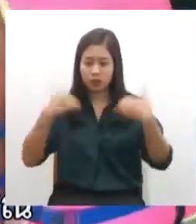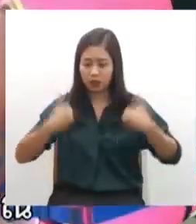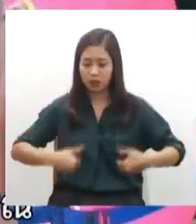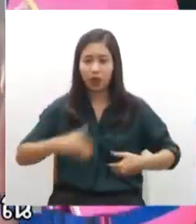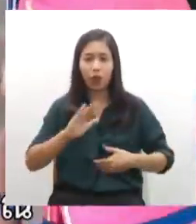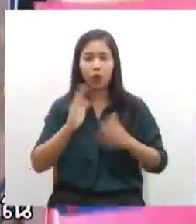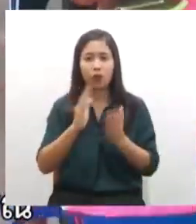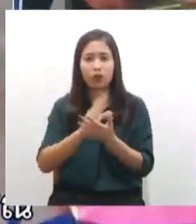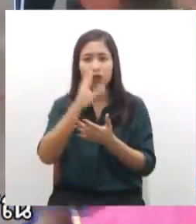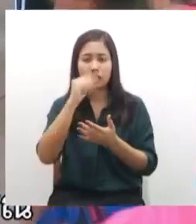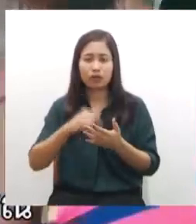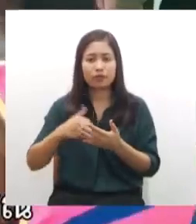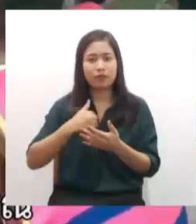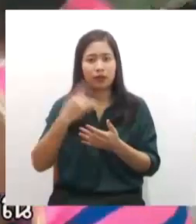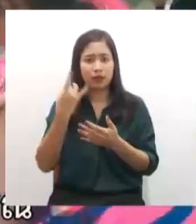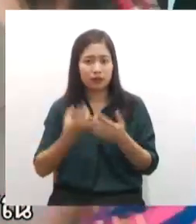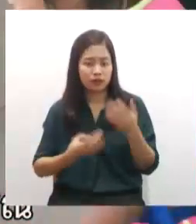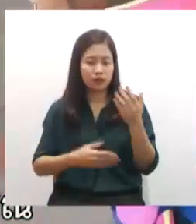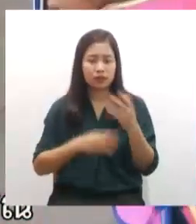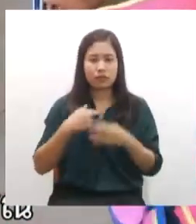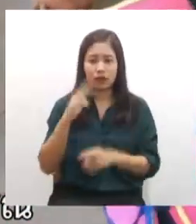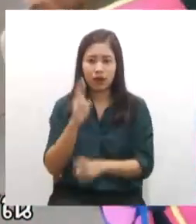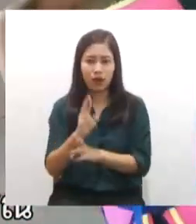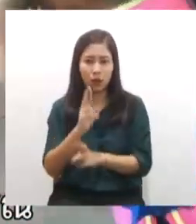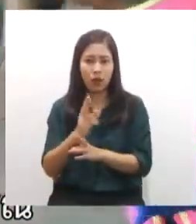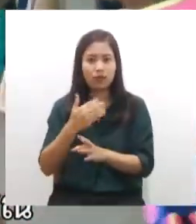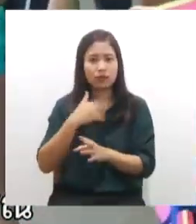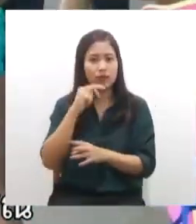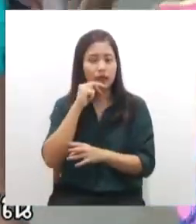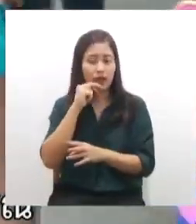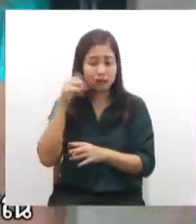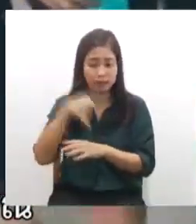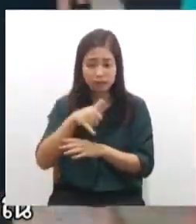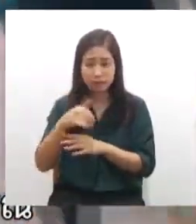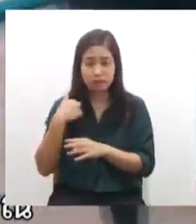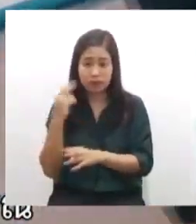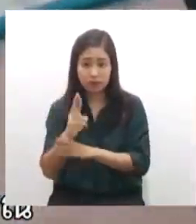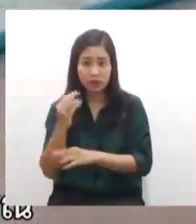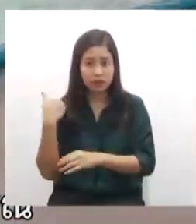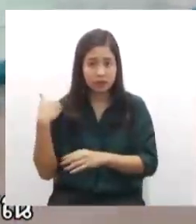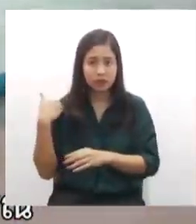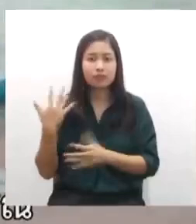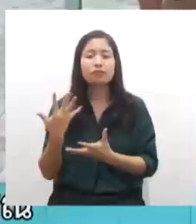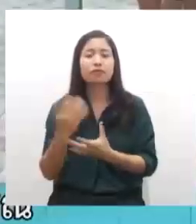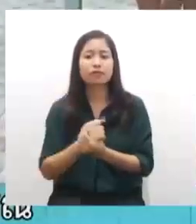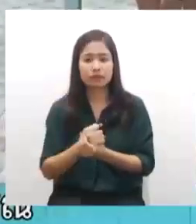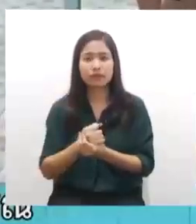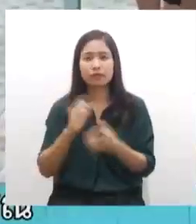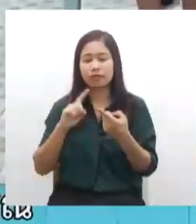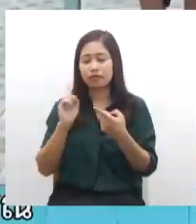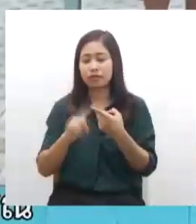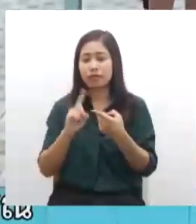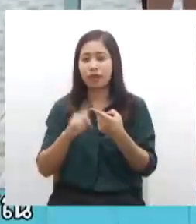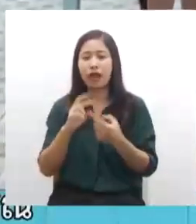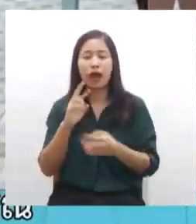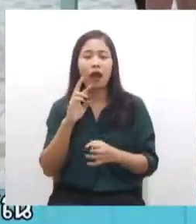ว่ามีข้อห้ามหรือข้อควรระวังในการลงน้ำหรือไม่ 2. อบอุ่นร่างกาย